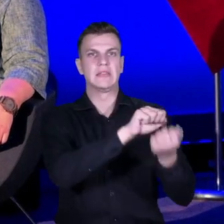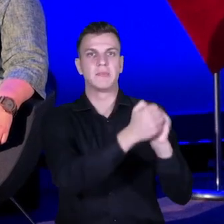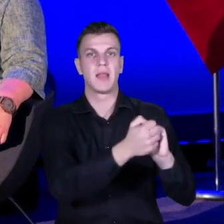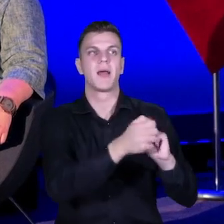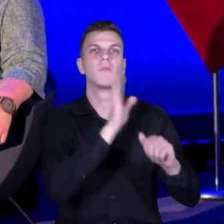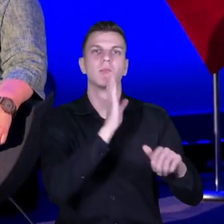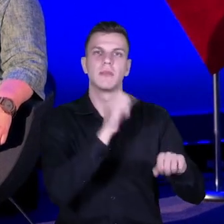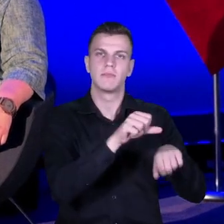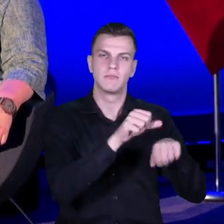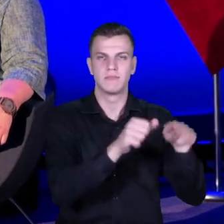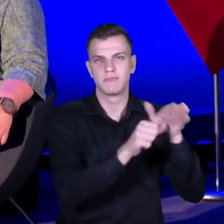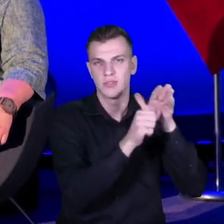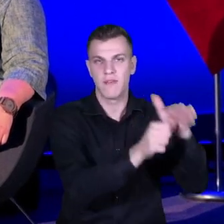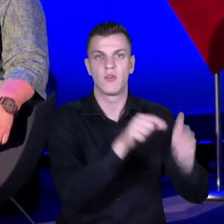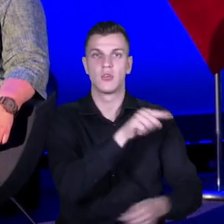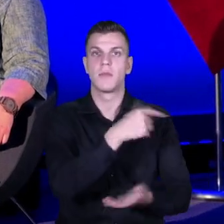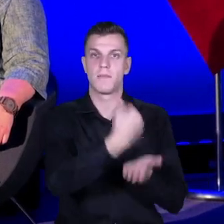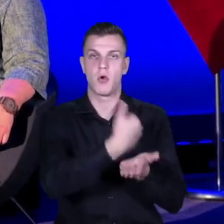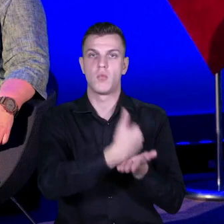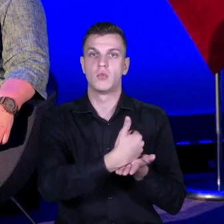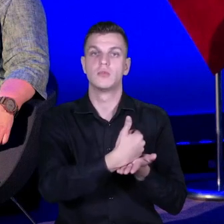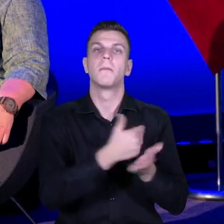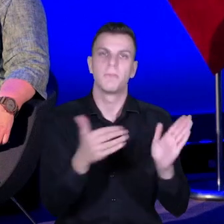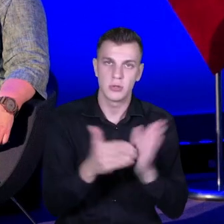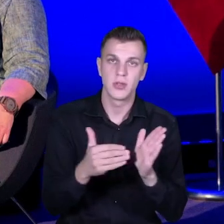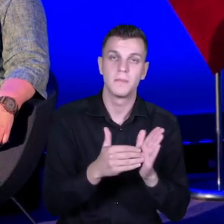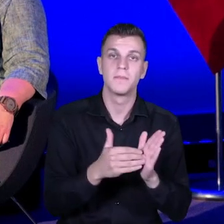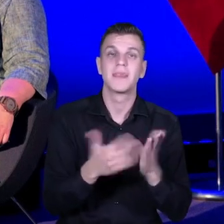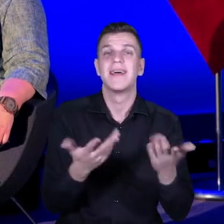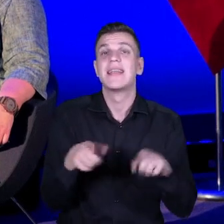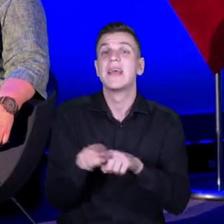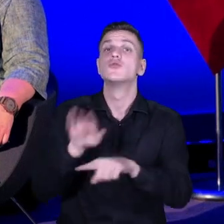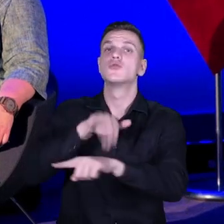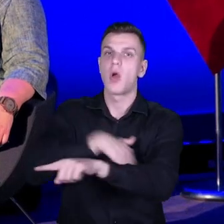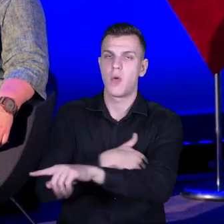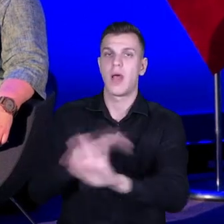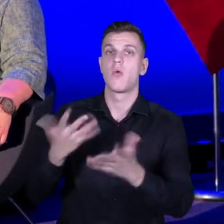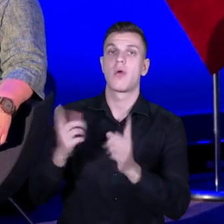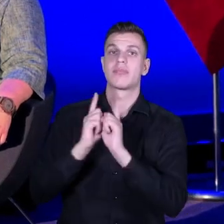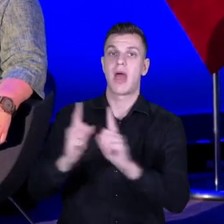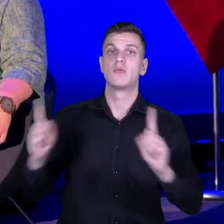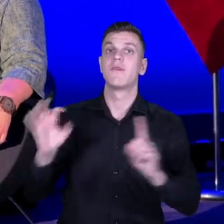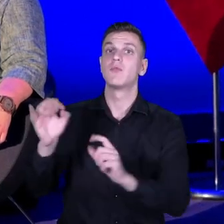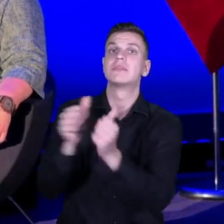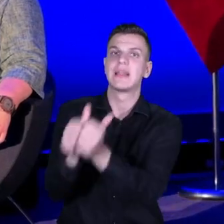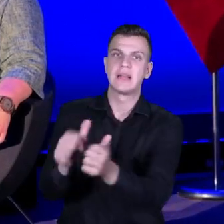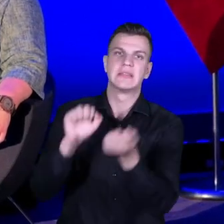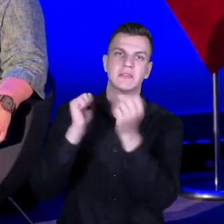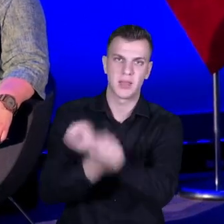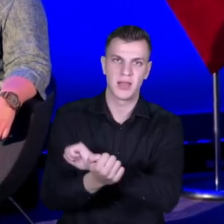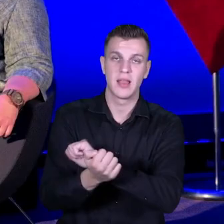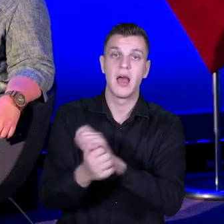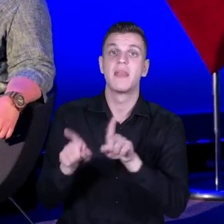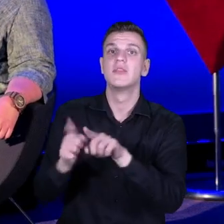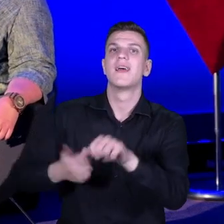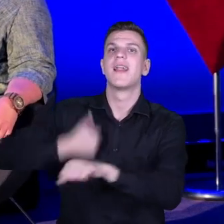rodzaju powiązanie ze szkołą, że też się zmienia rola nauczyciela i myślę też, że może się zmienić rola też lidera